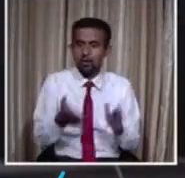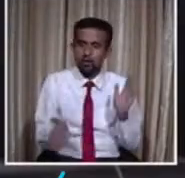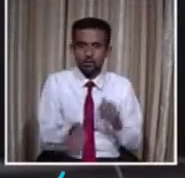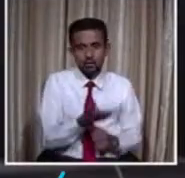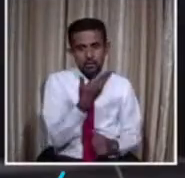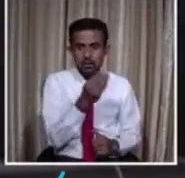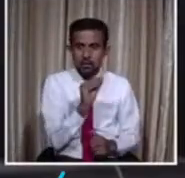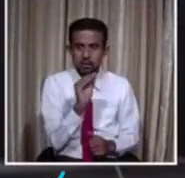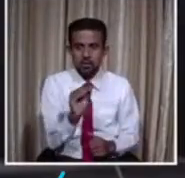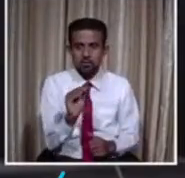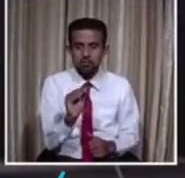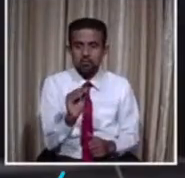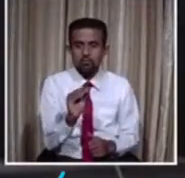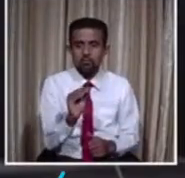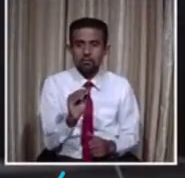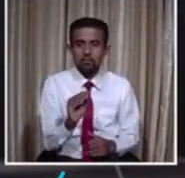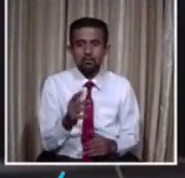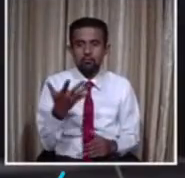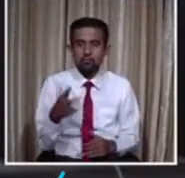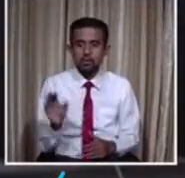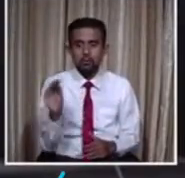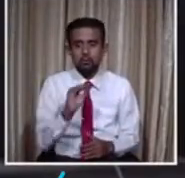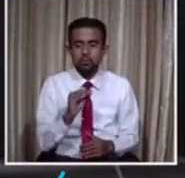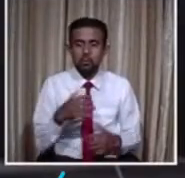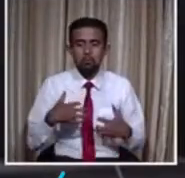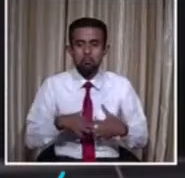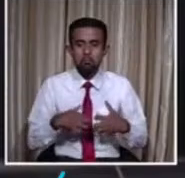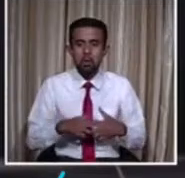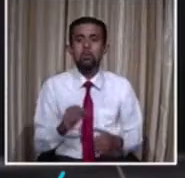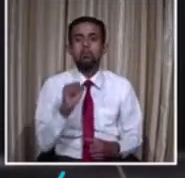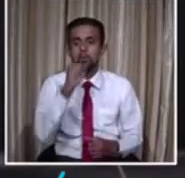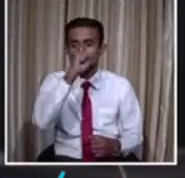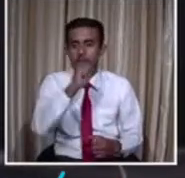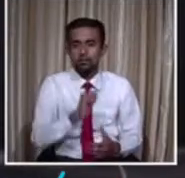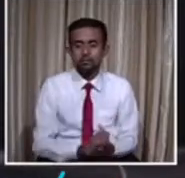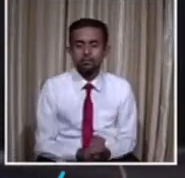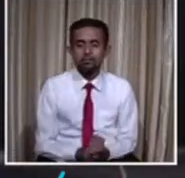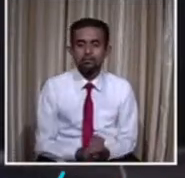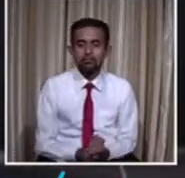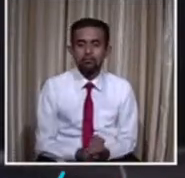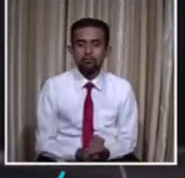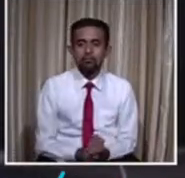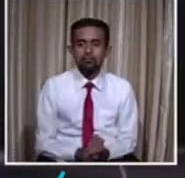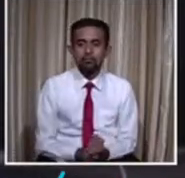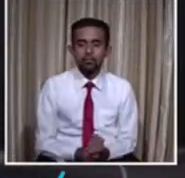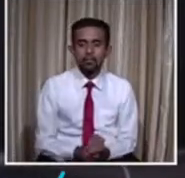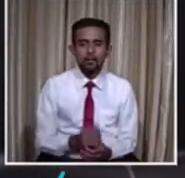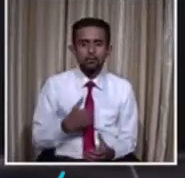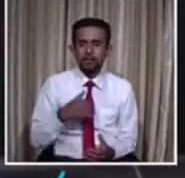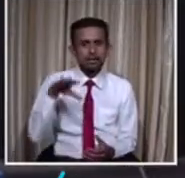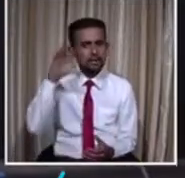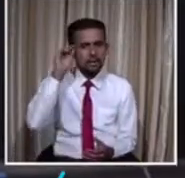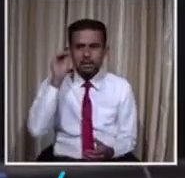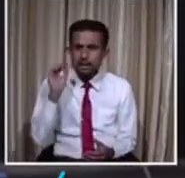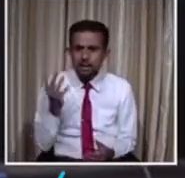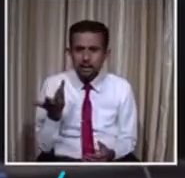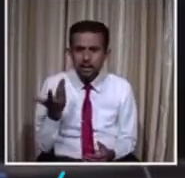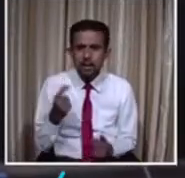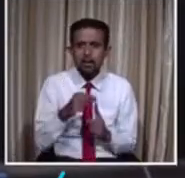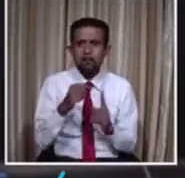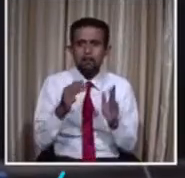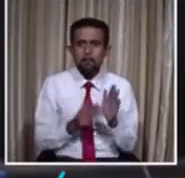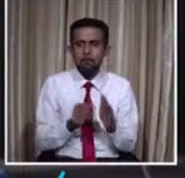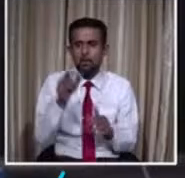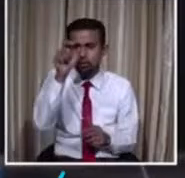yanna giyot athi wiya haki kanagaadu daayaka tattwe mokadda kiyala. Mata therenne ne agramaathya